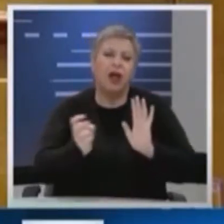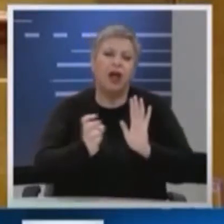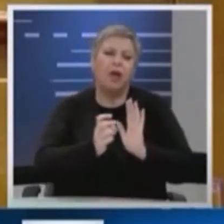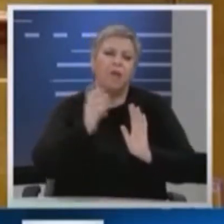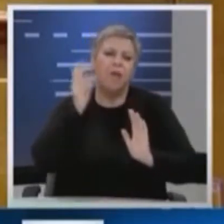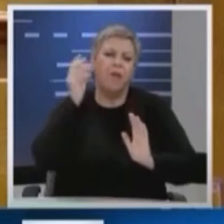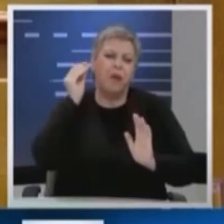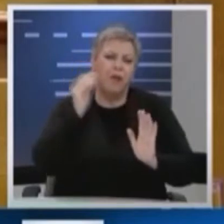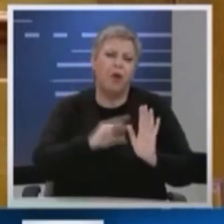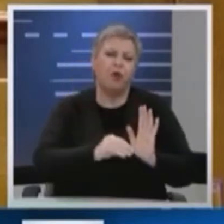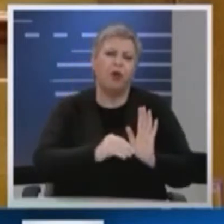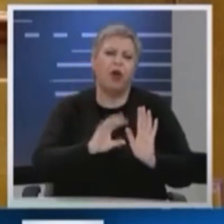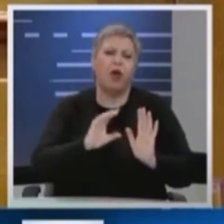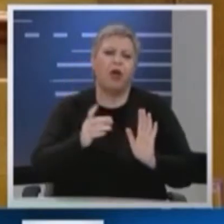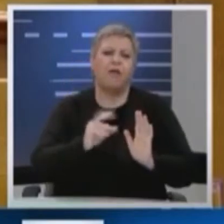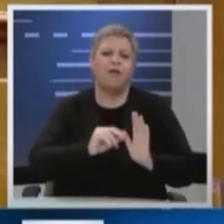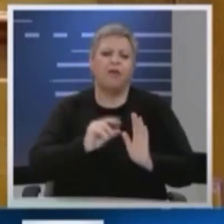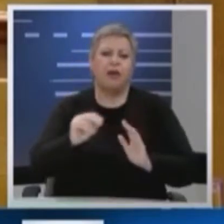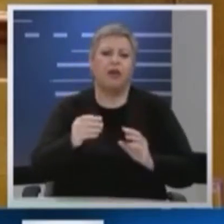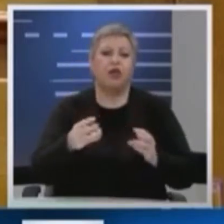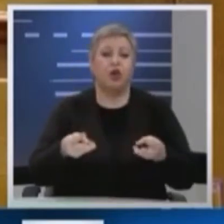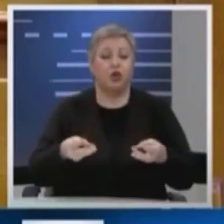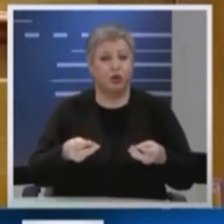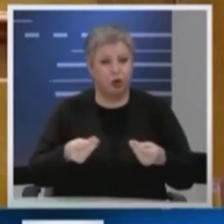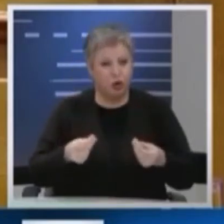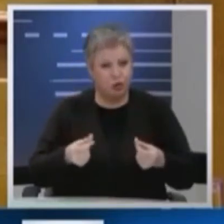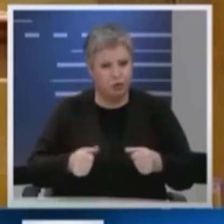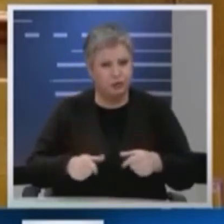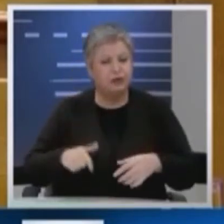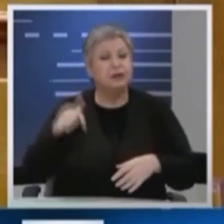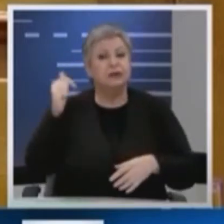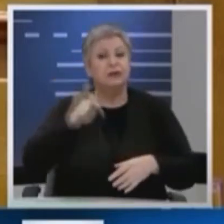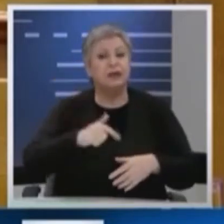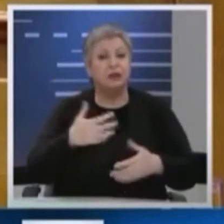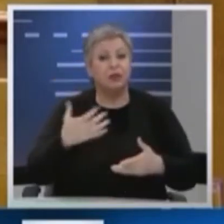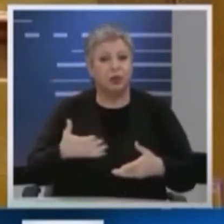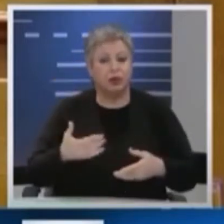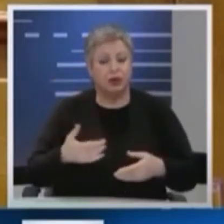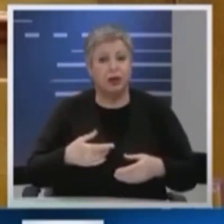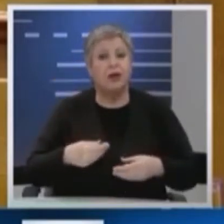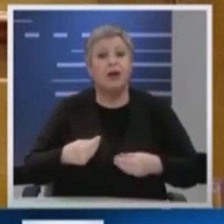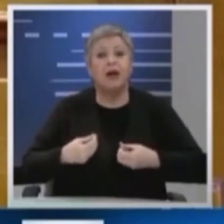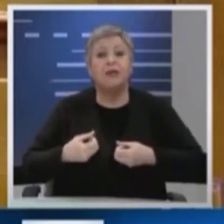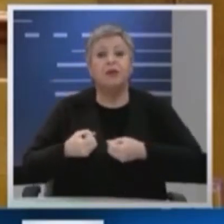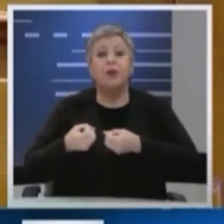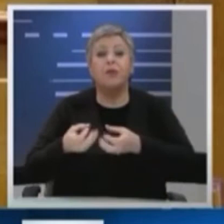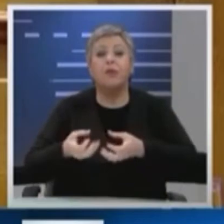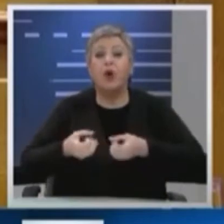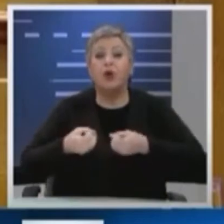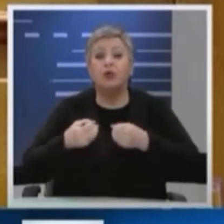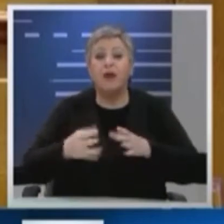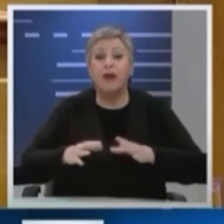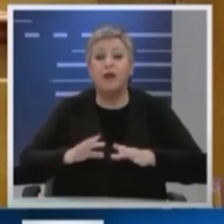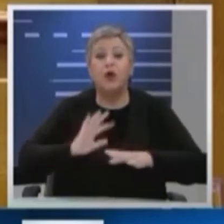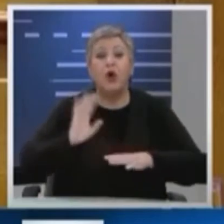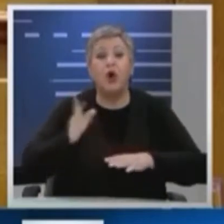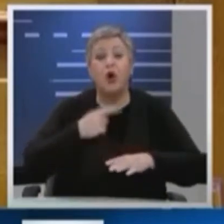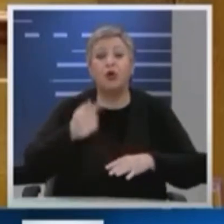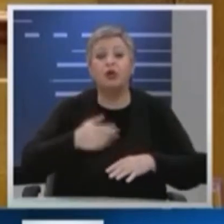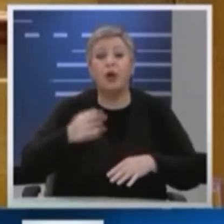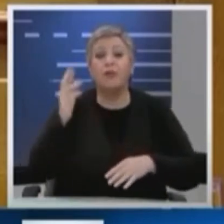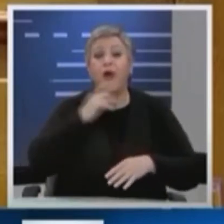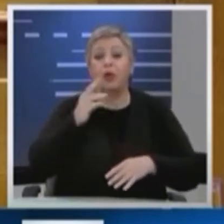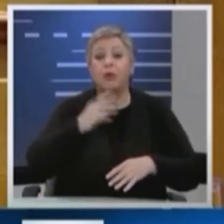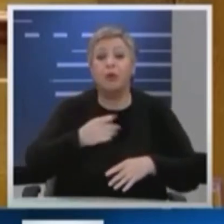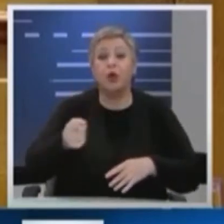το πρώτο κρίσιμο βήμα, διασφαλίζουν τη δυναμική αναπτυξιακή τροχιά πάνω στην οποία ο Πρωθυπουργός στηρίζει την προεκλογική